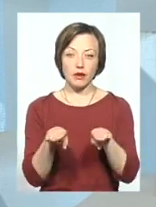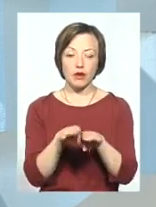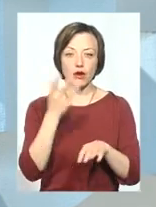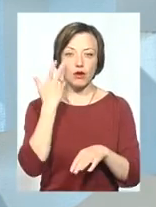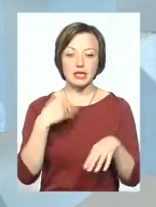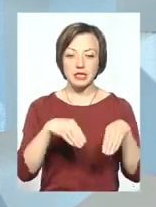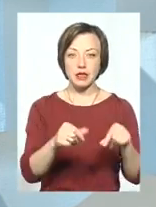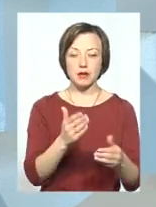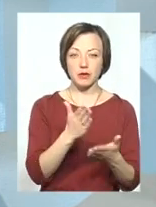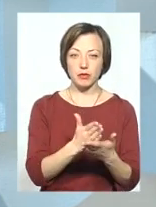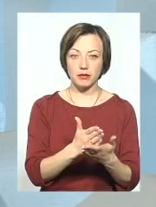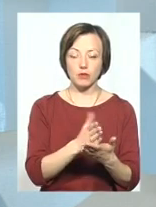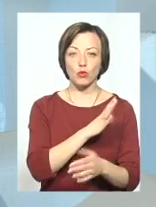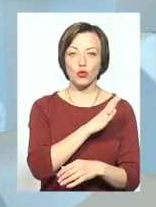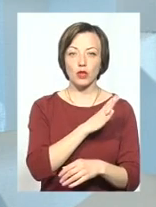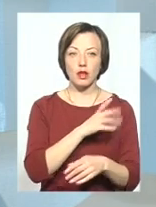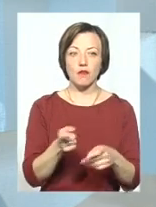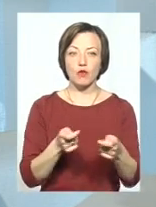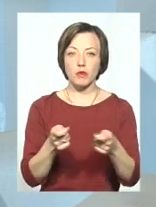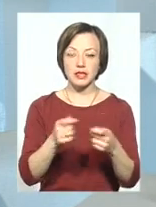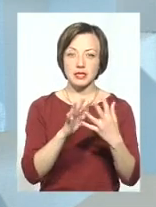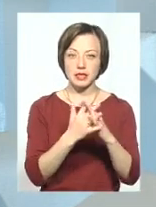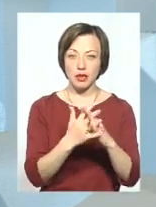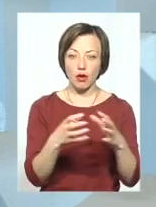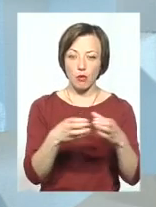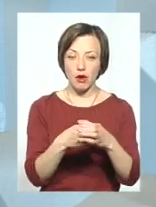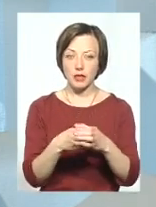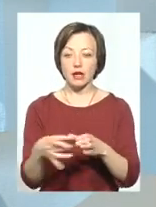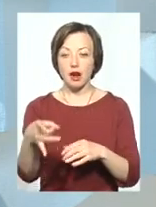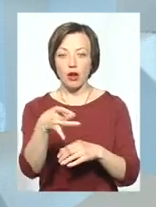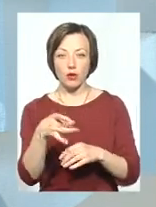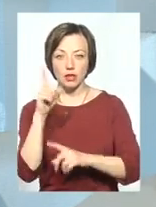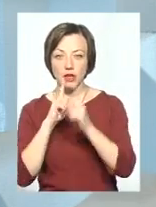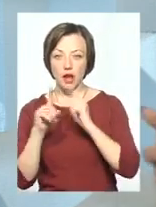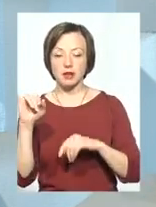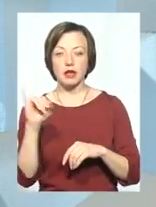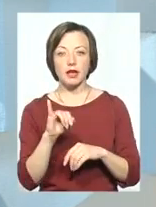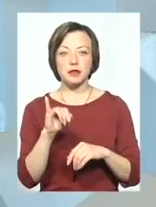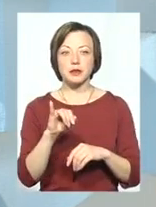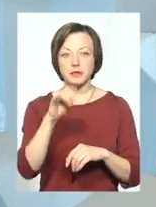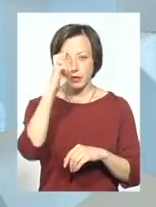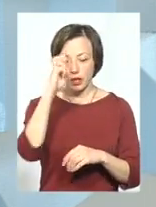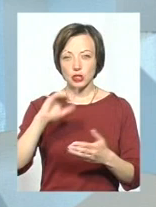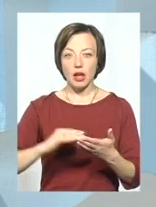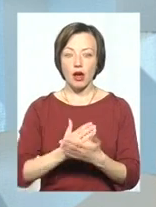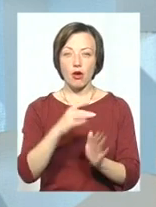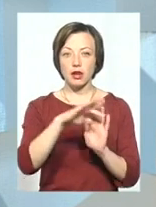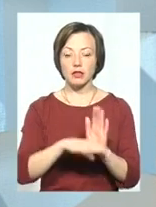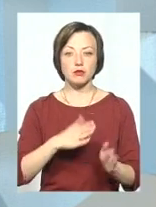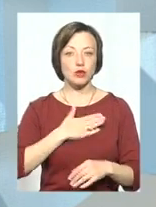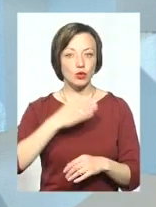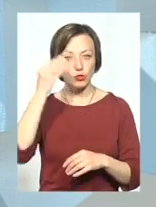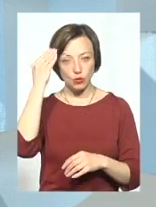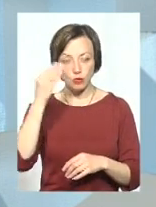землі знаходилися принаймні в управлінні сільських громад, районних рад і Держгеокадастру. З моєї